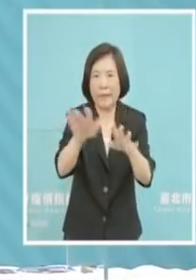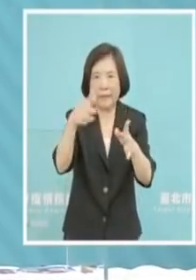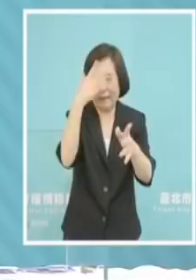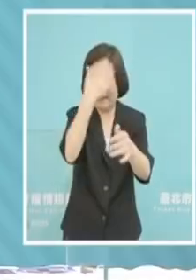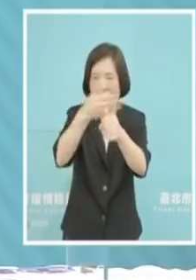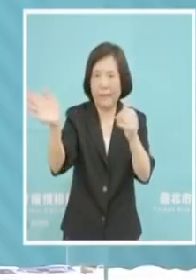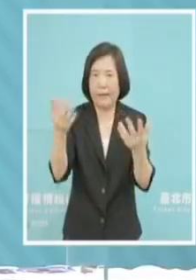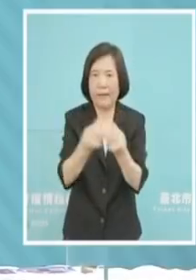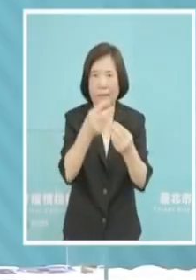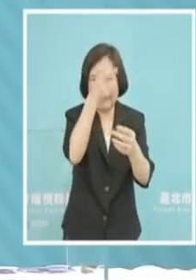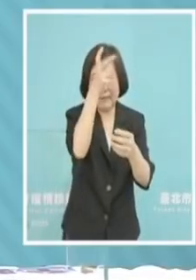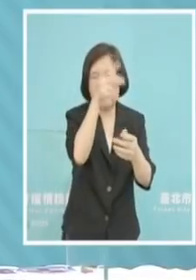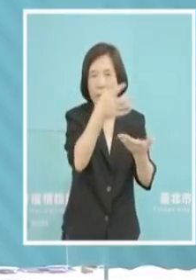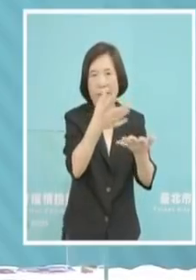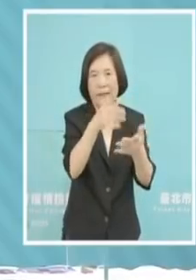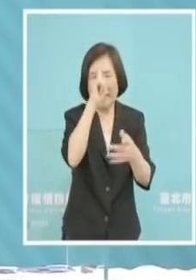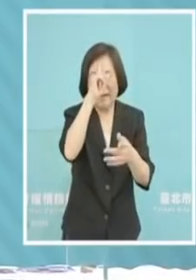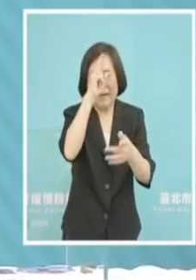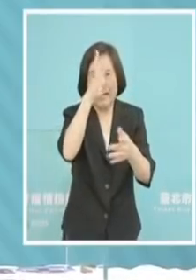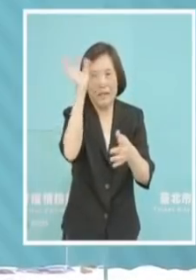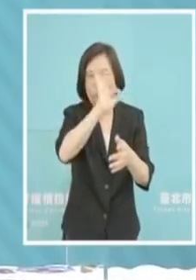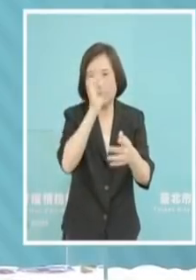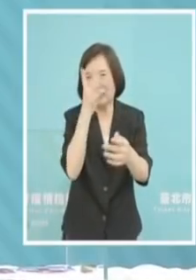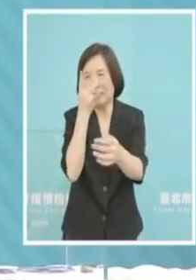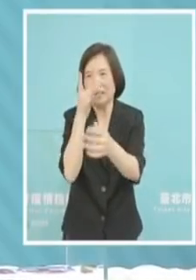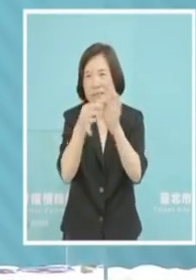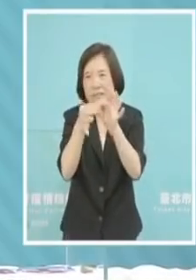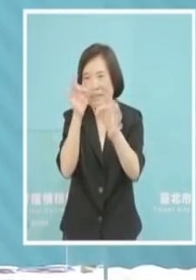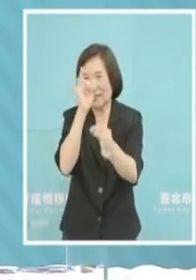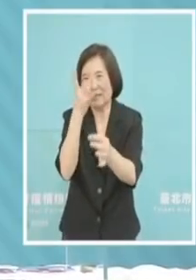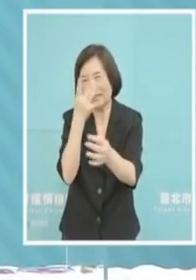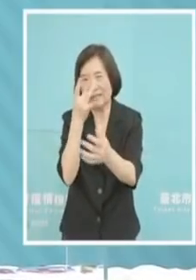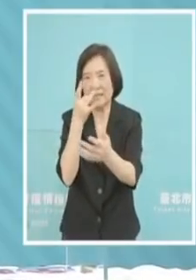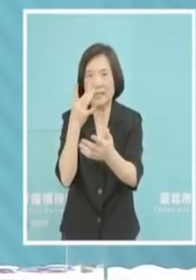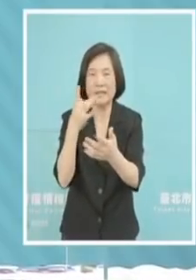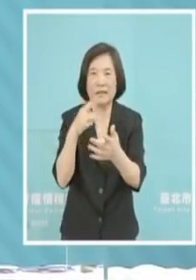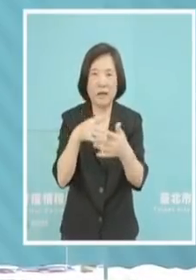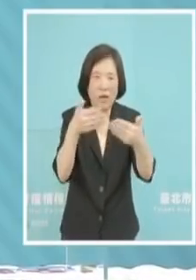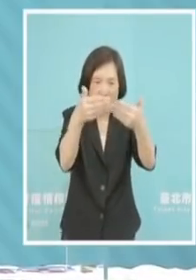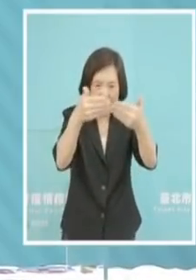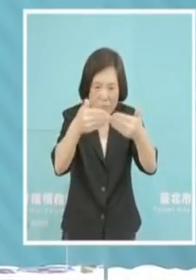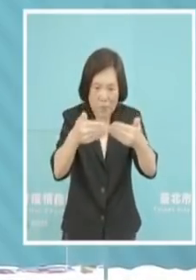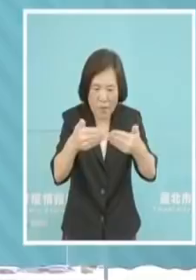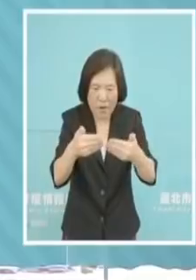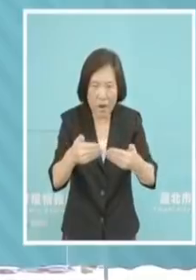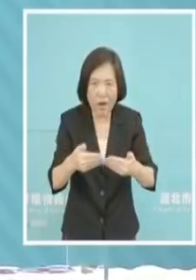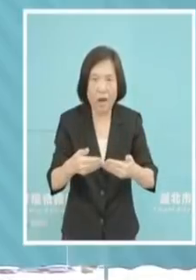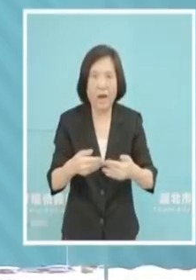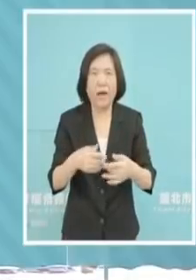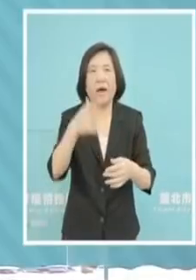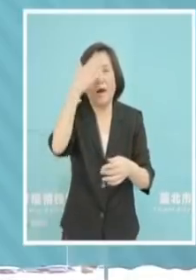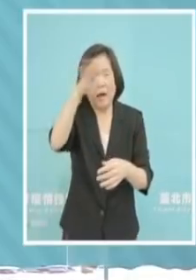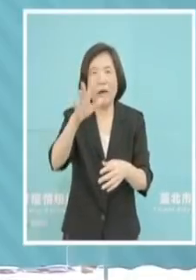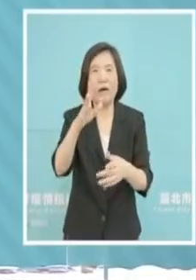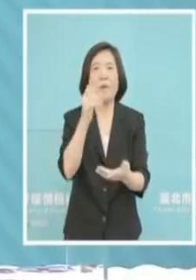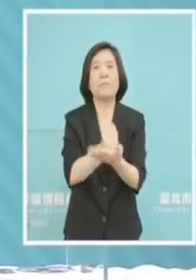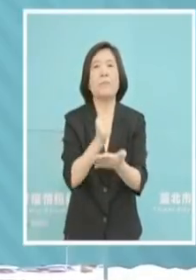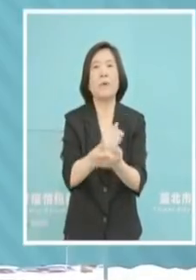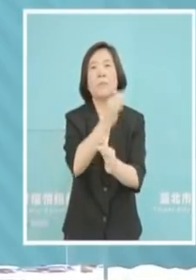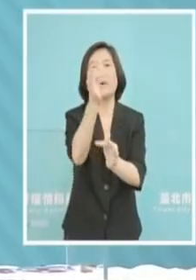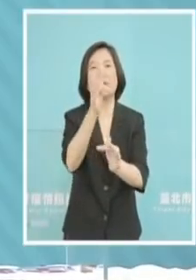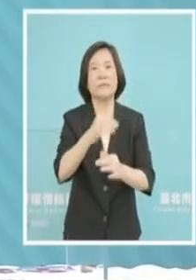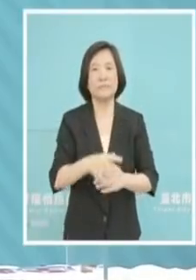台湾如果不打这些疫苗的话，你坚持一定要打台湾自己制的疫苗， 你如果坚持一定要打这个疫苗，